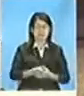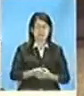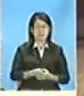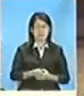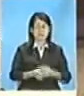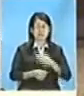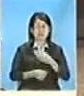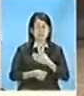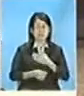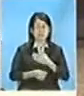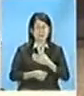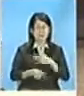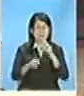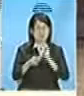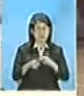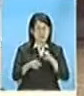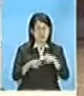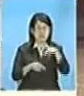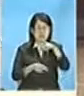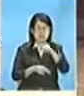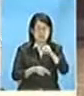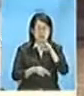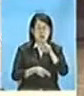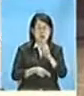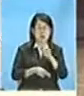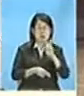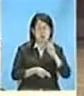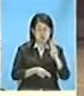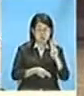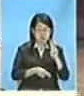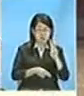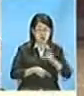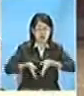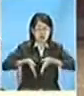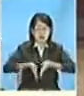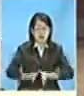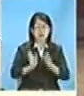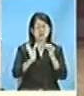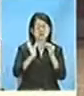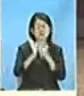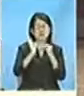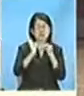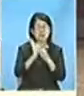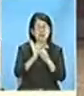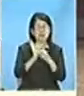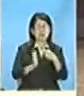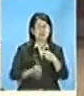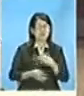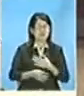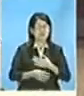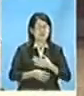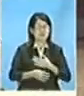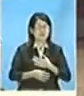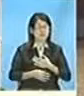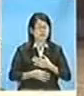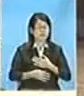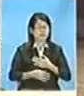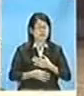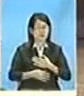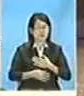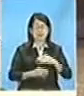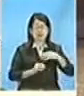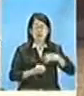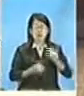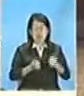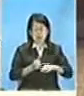ดิฉันมีคำนำหน้าชื่อว่าหม่อมหลวงซึ่งต้นกำเนิดมาจากกรุงเทพแต่ดิฉันเติบโตในต่างจังหวัดคือเชียง